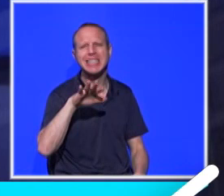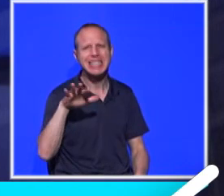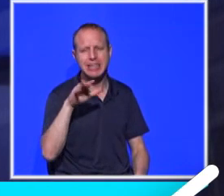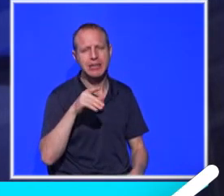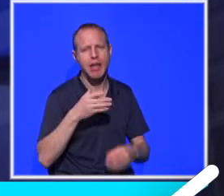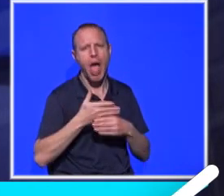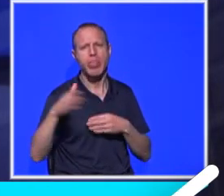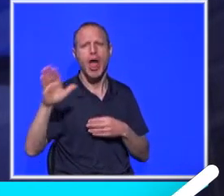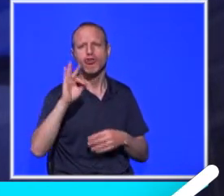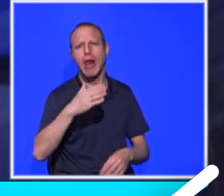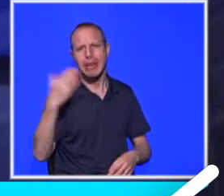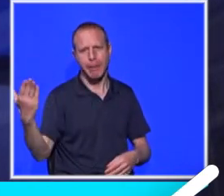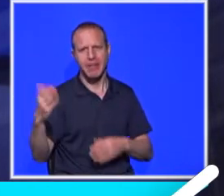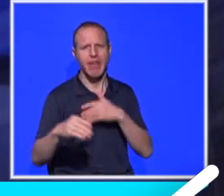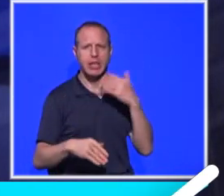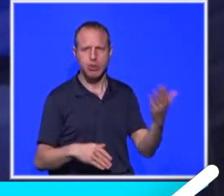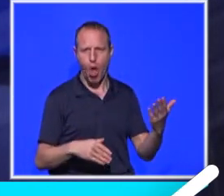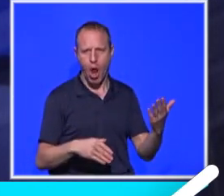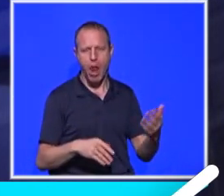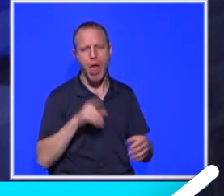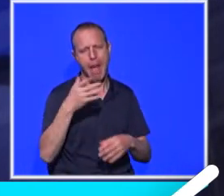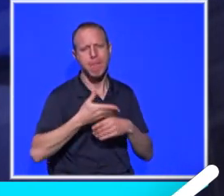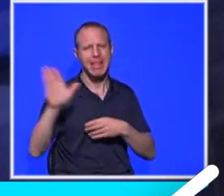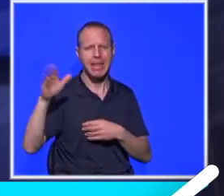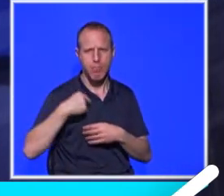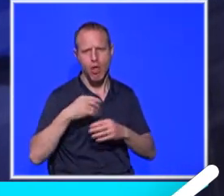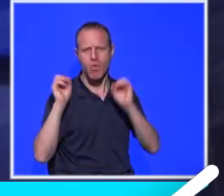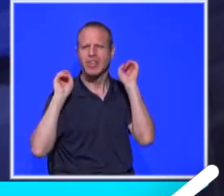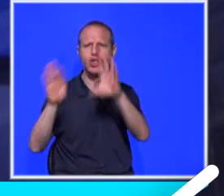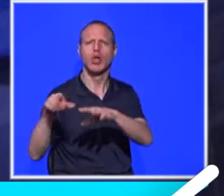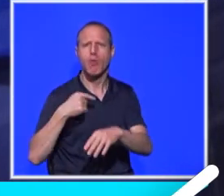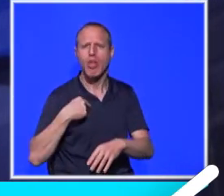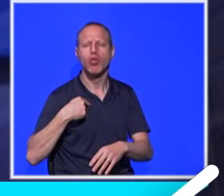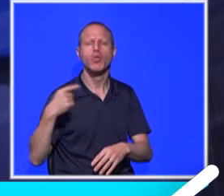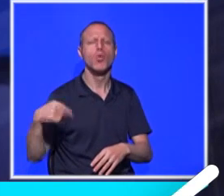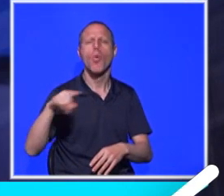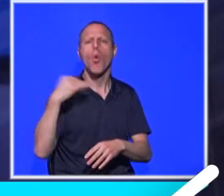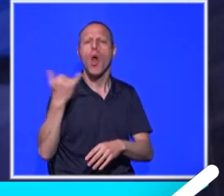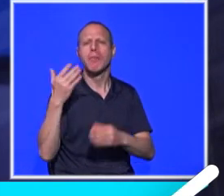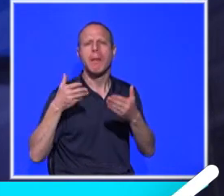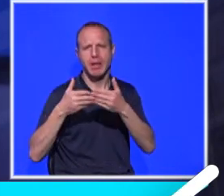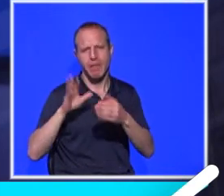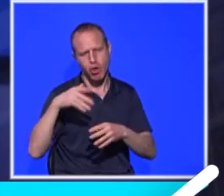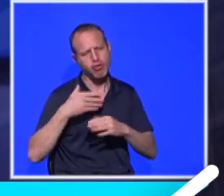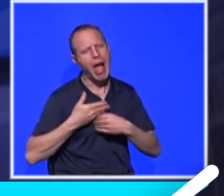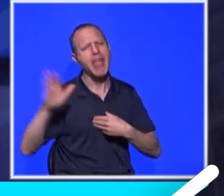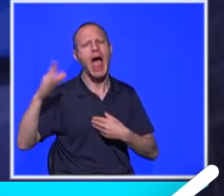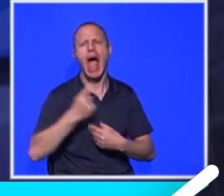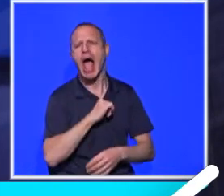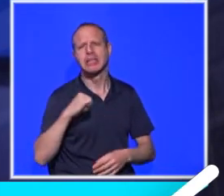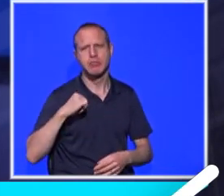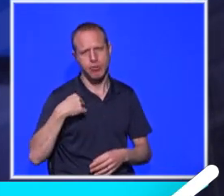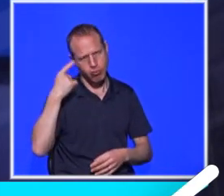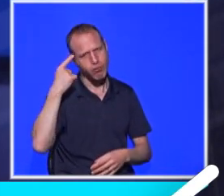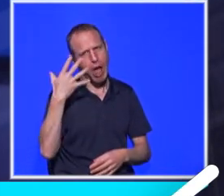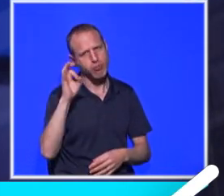והדרה של הימין והשמאל. הם מדירים אותנו וזורקים אותנו כל הזמן לפינה, אבל יש גם הדרה עצמית. ואני חושב ש-50%